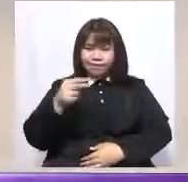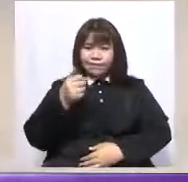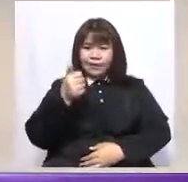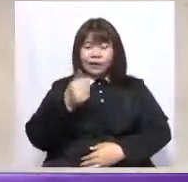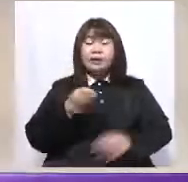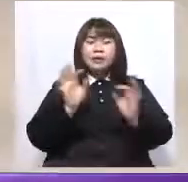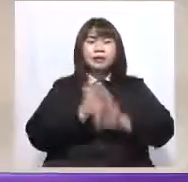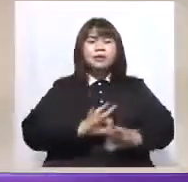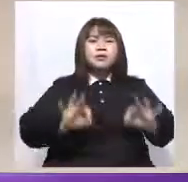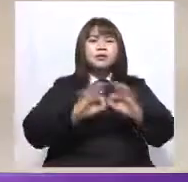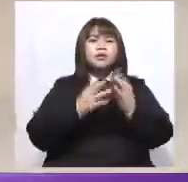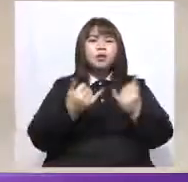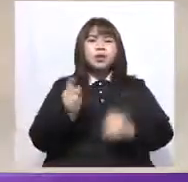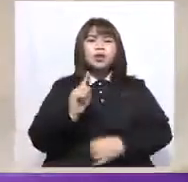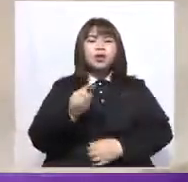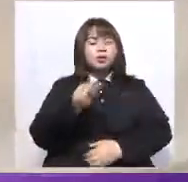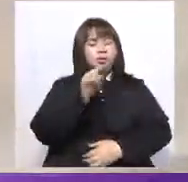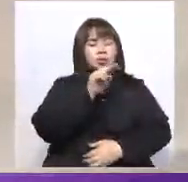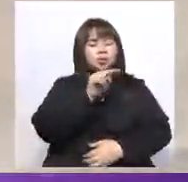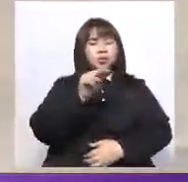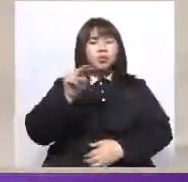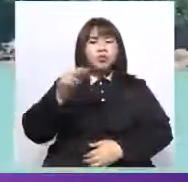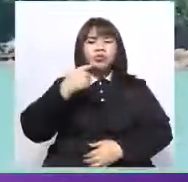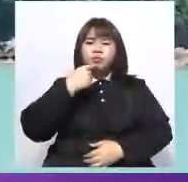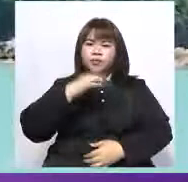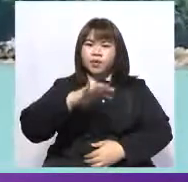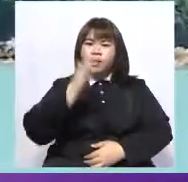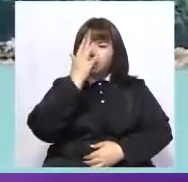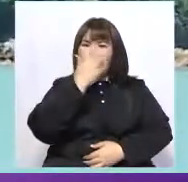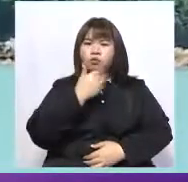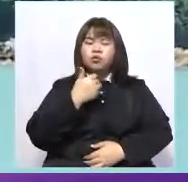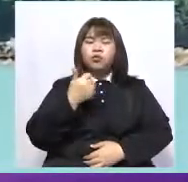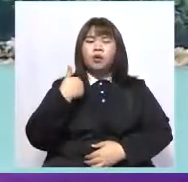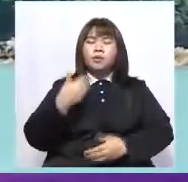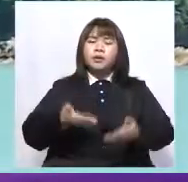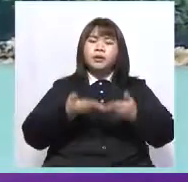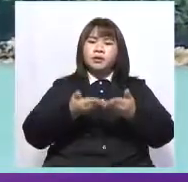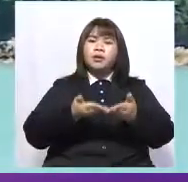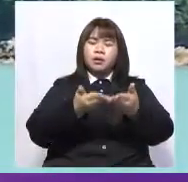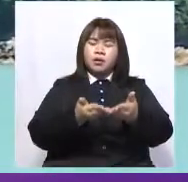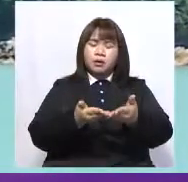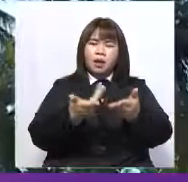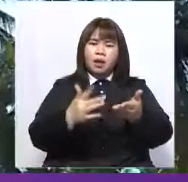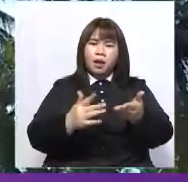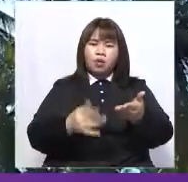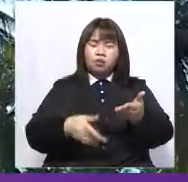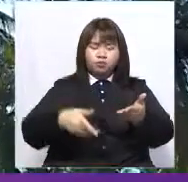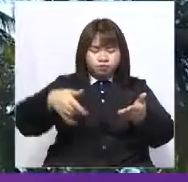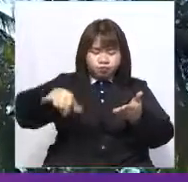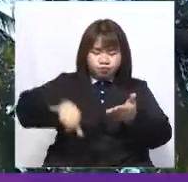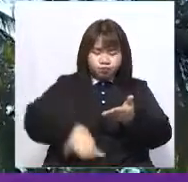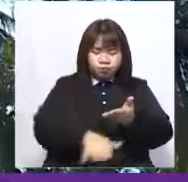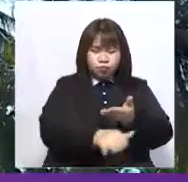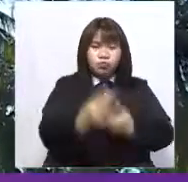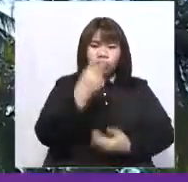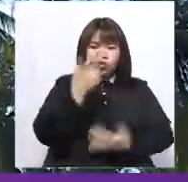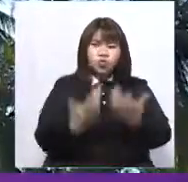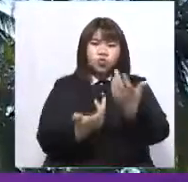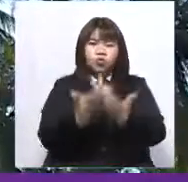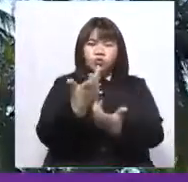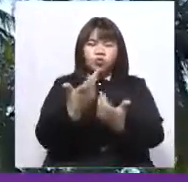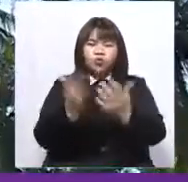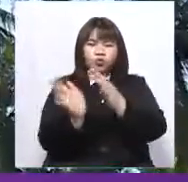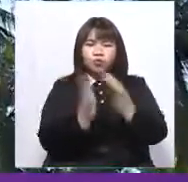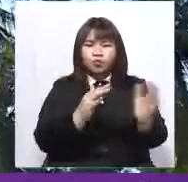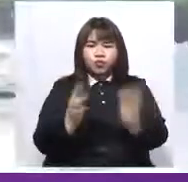รรมหลักของที่นี่นั่นก็คือการชื่นชมธรรมชาติของทะเลทั้งการออกเรือไปดำน้ำดูปะการังหรือว่าใครที่ชอบบรรยากาศแบบ